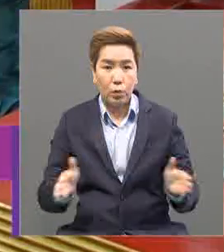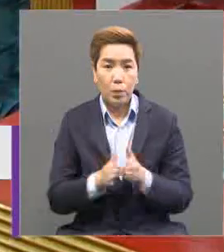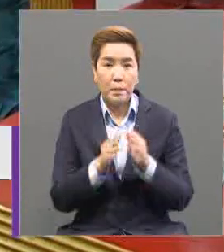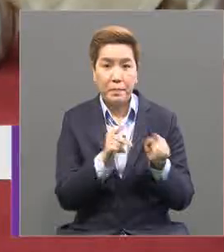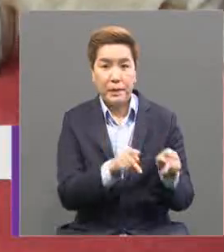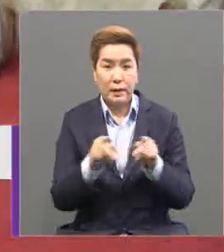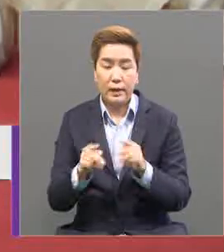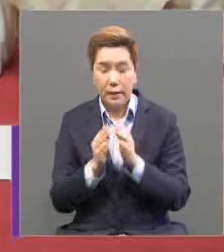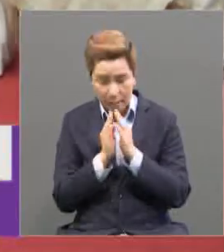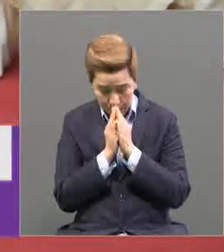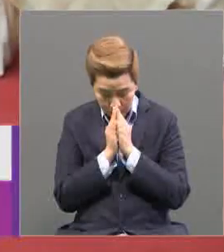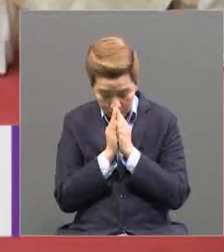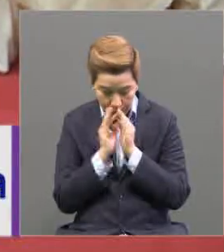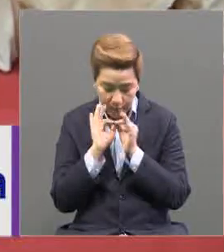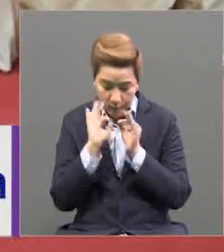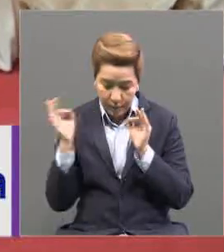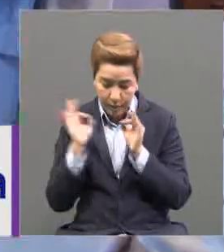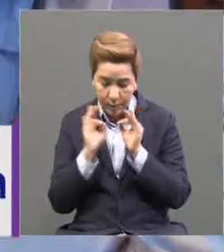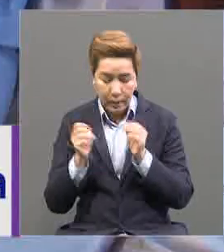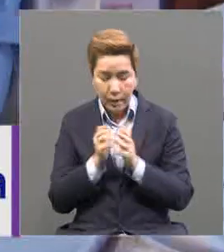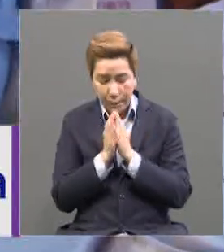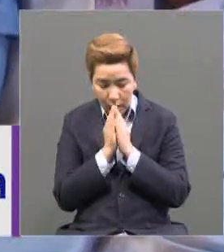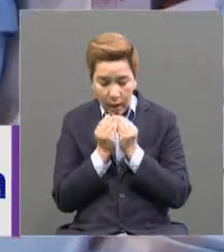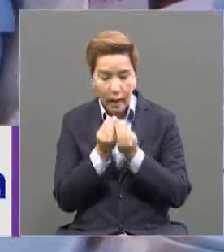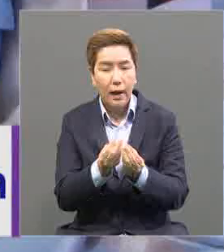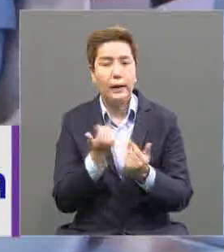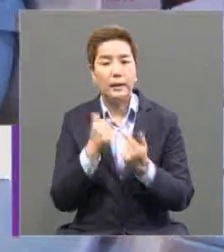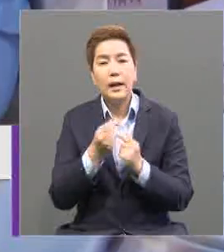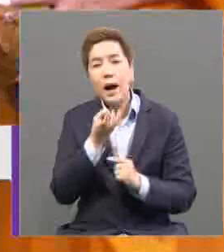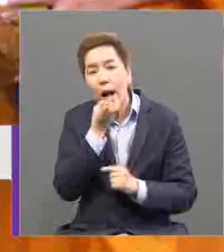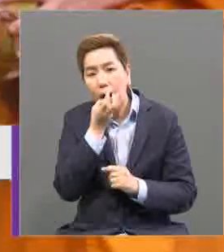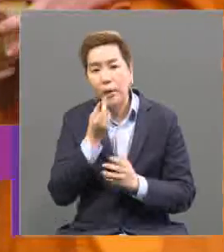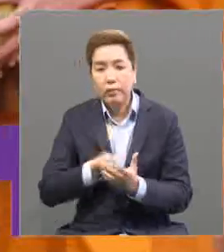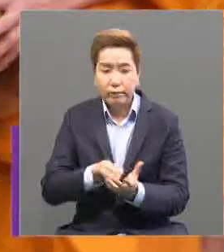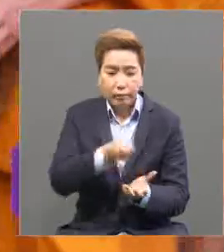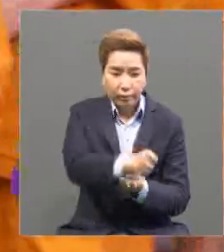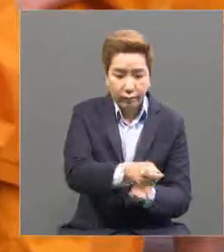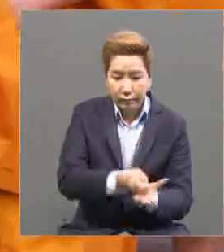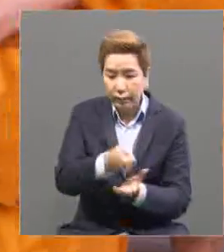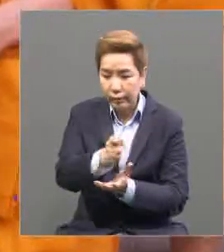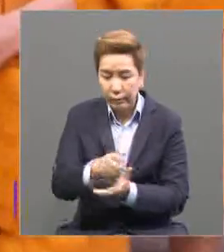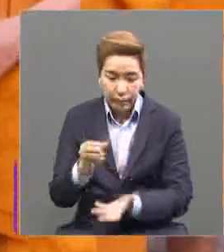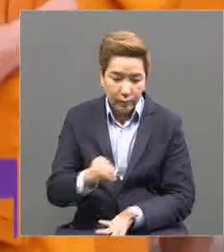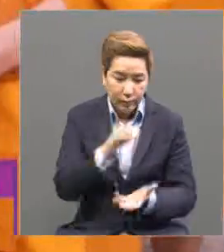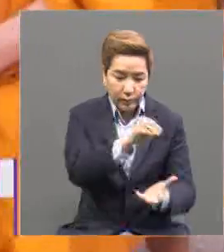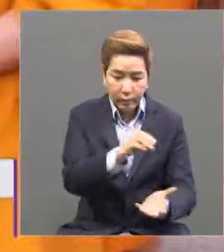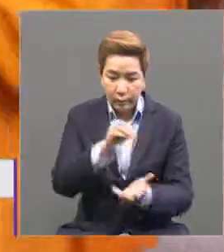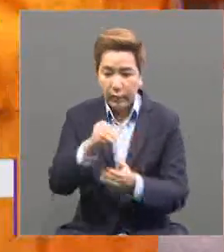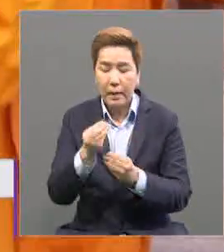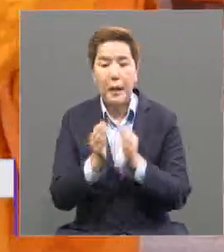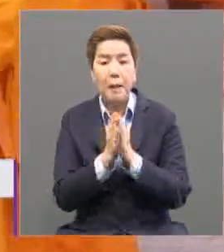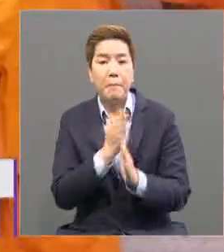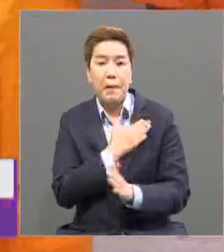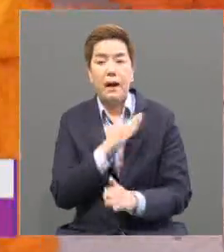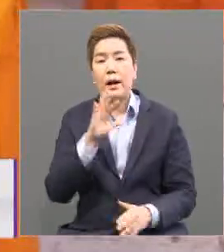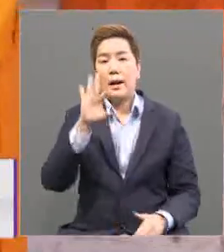อบพิธีเจริญพระพุทธมนต์และร่วมทำบุญตักบาตรข้าวสารอาหารแห้งพระสงฆ์สามเณรจำนวน92รูปเ